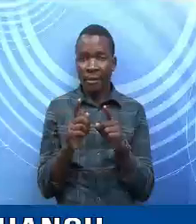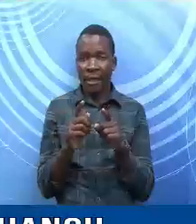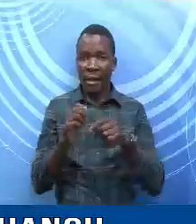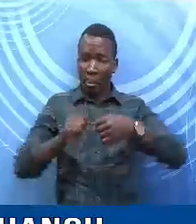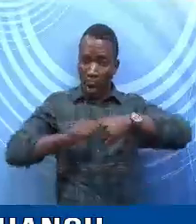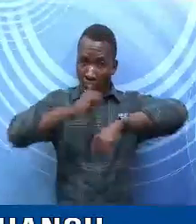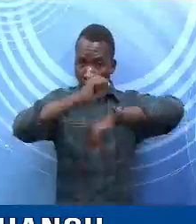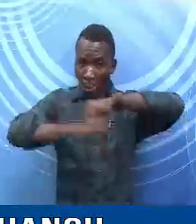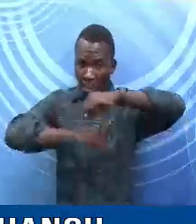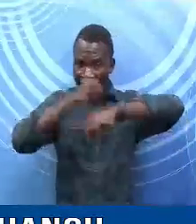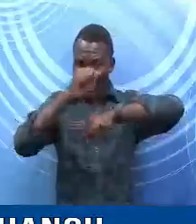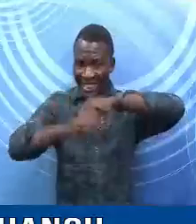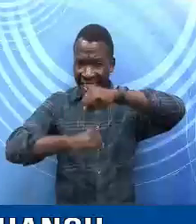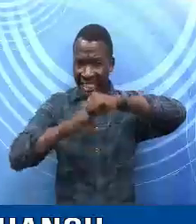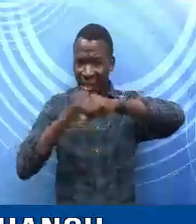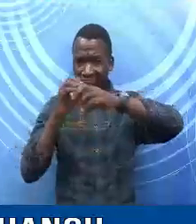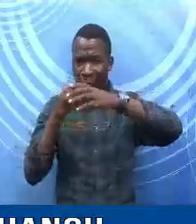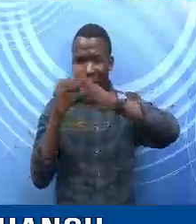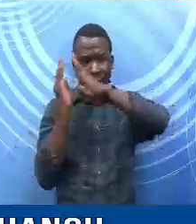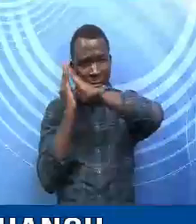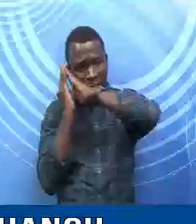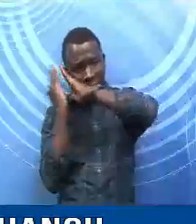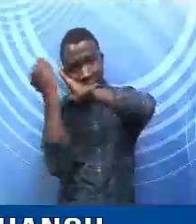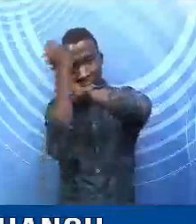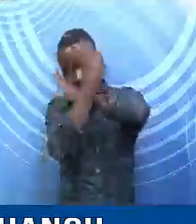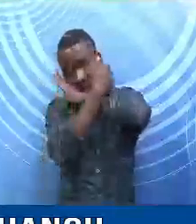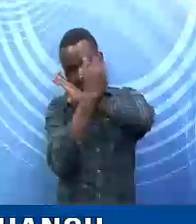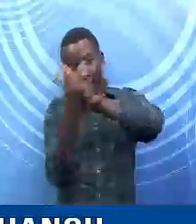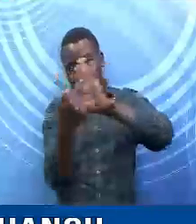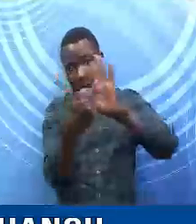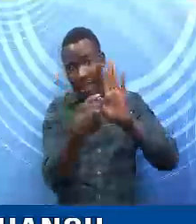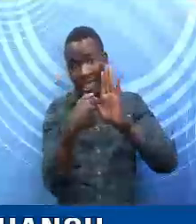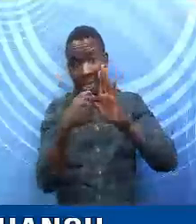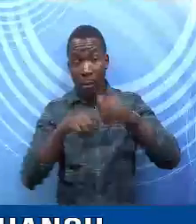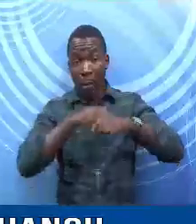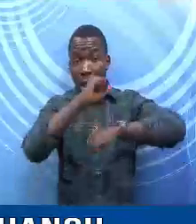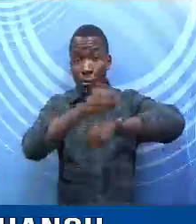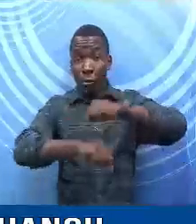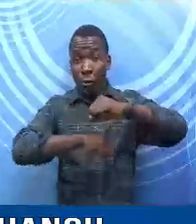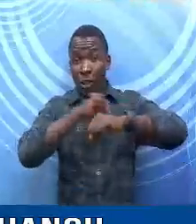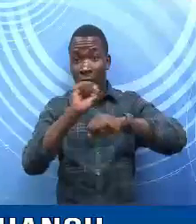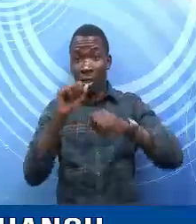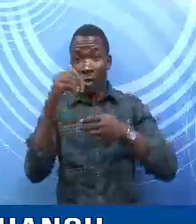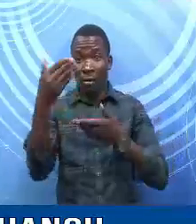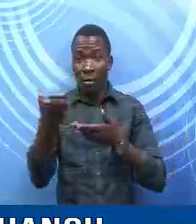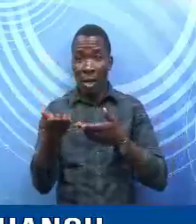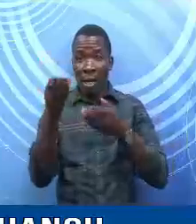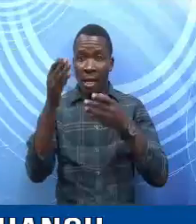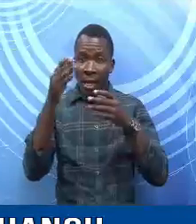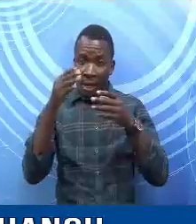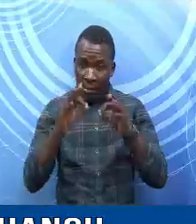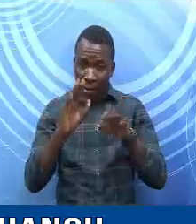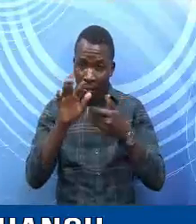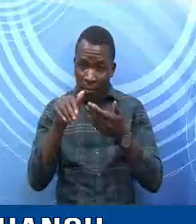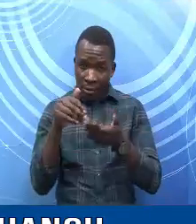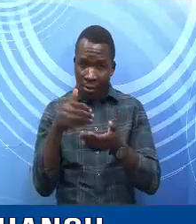bamuziritse mu buringiti ibigaragara bamuziritse hanyuma ibyari muri butike abantu bavuga